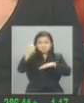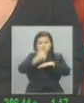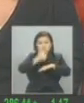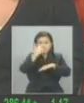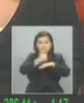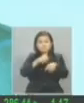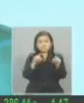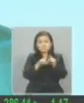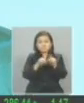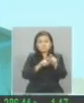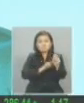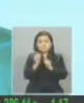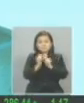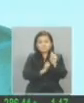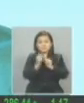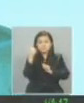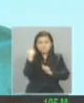กิ FC ค่ะ